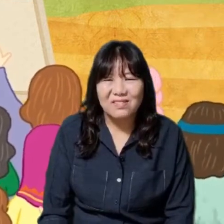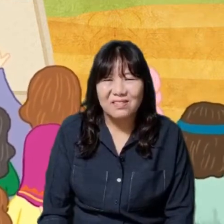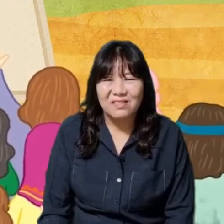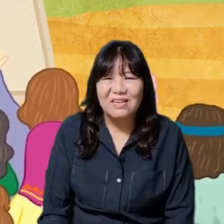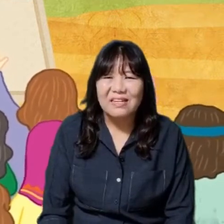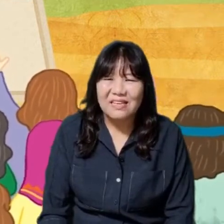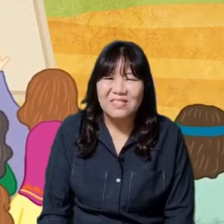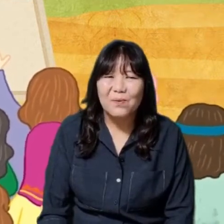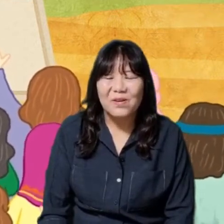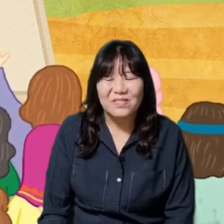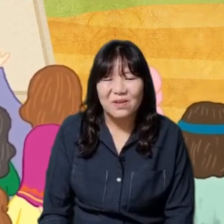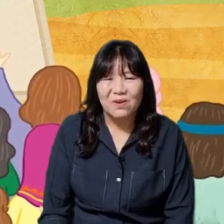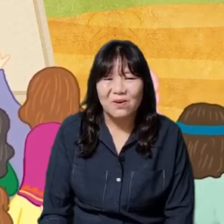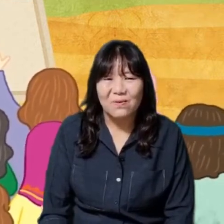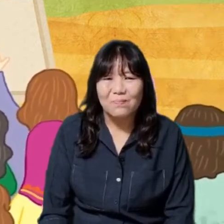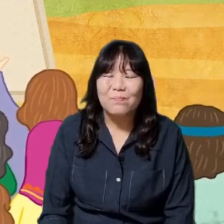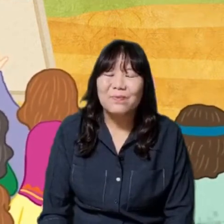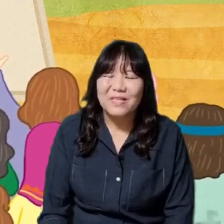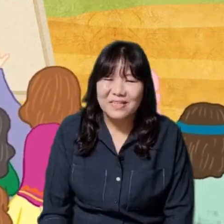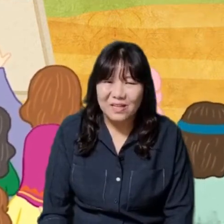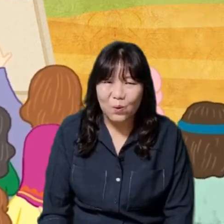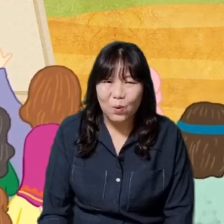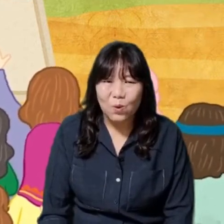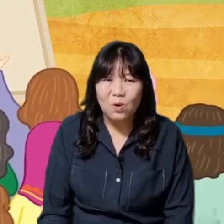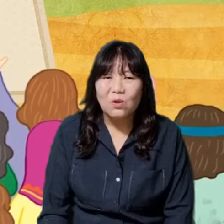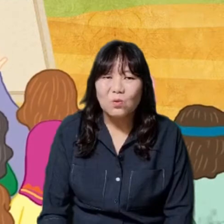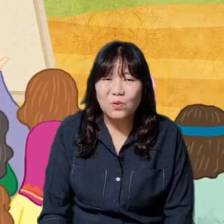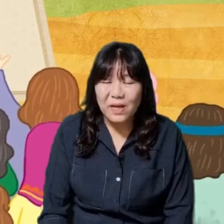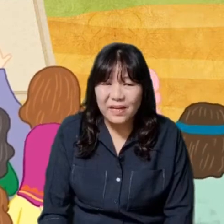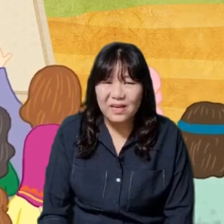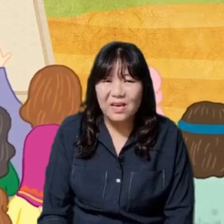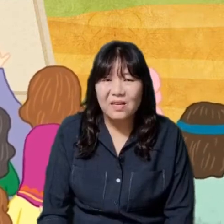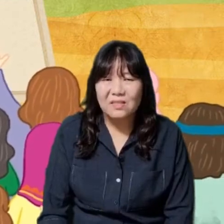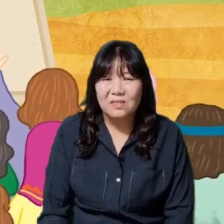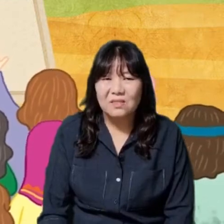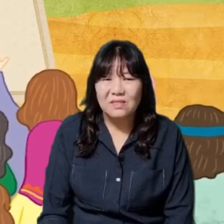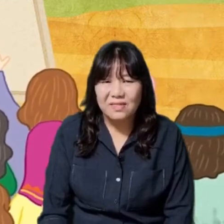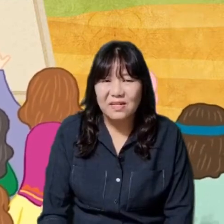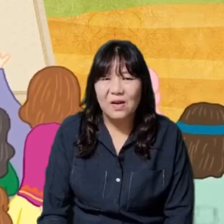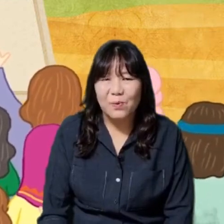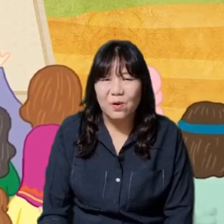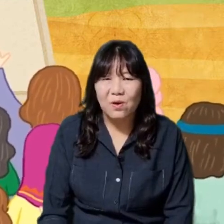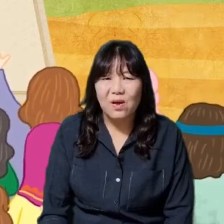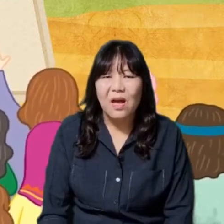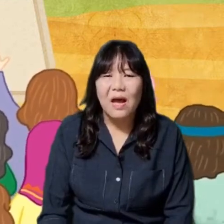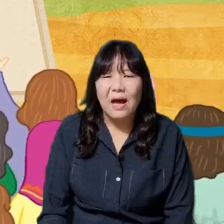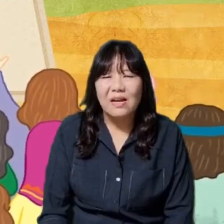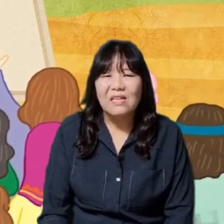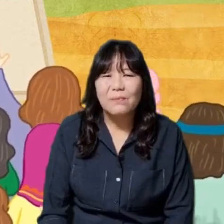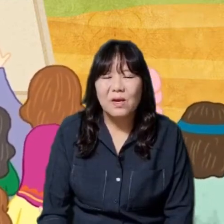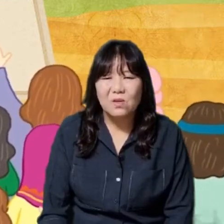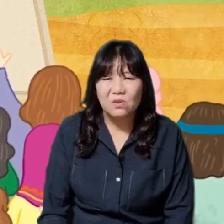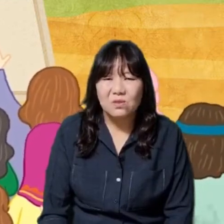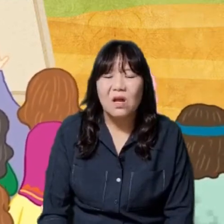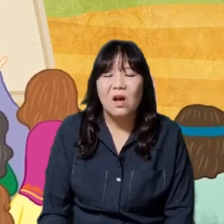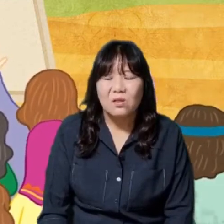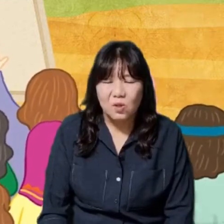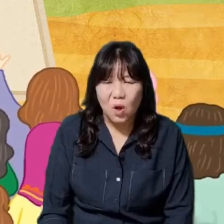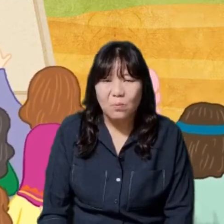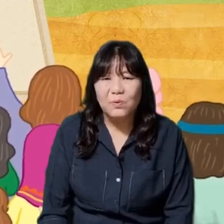도우셨다는 것을 잊어버렸어요. 그리고 이성에게 제사하며 하나님의